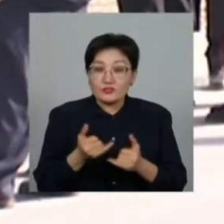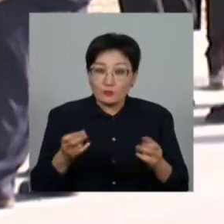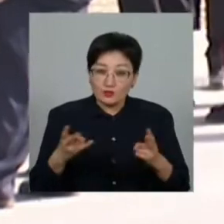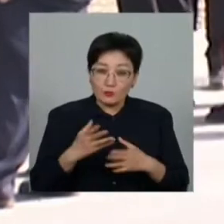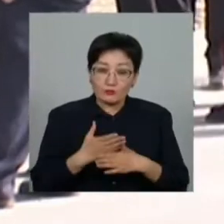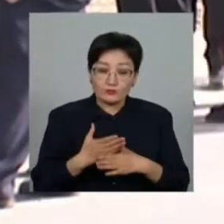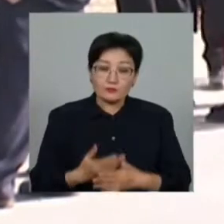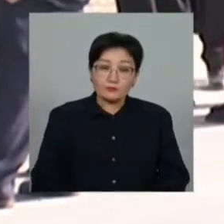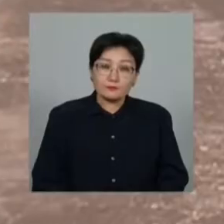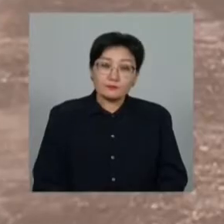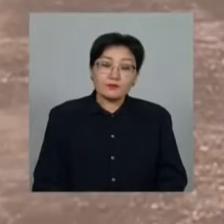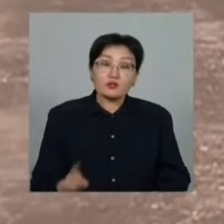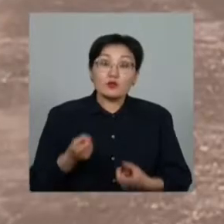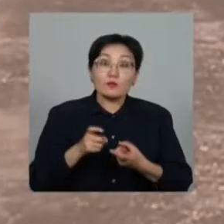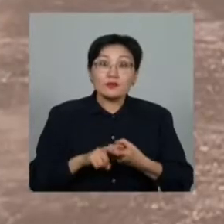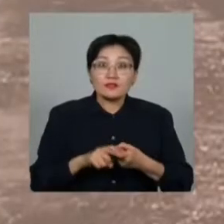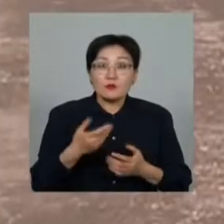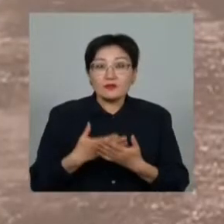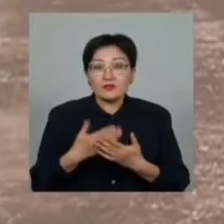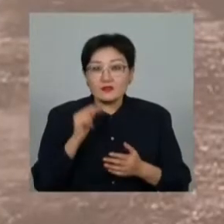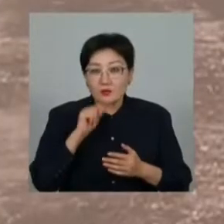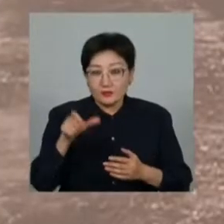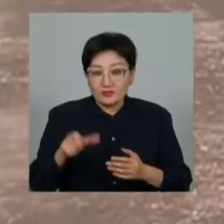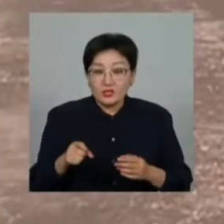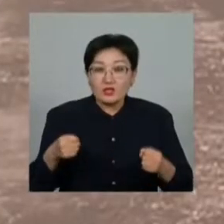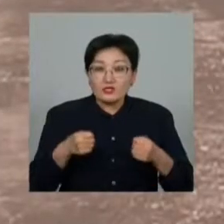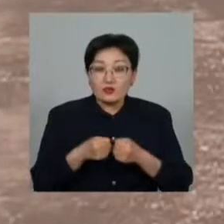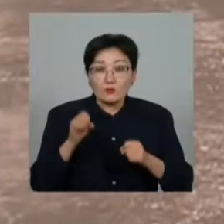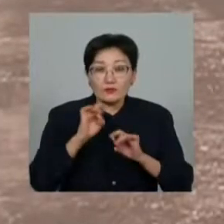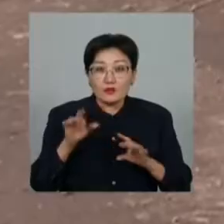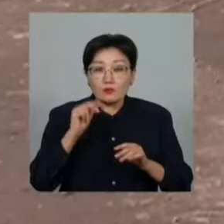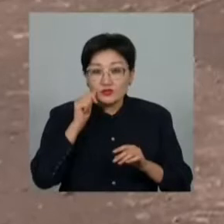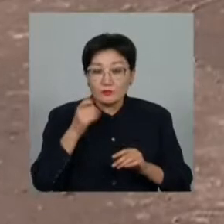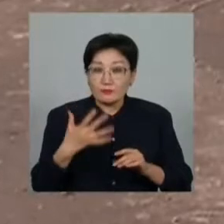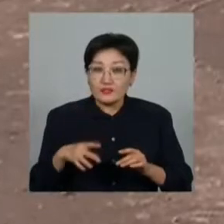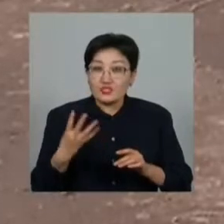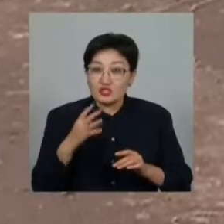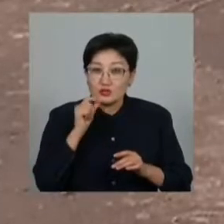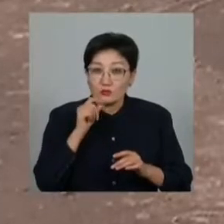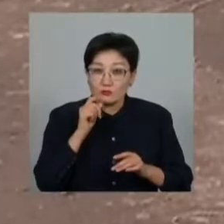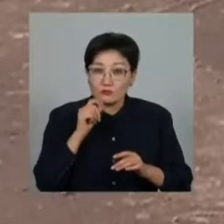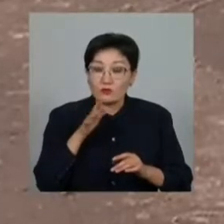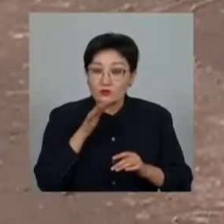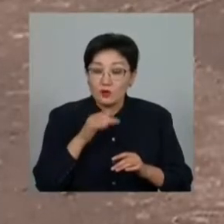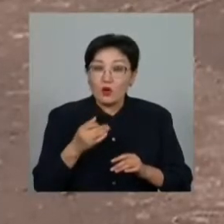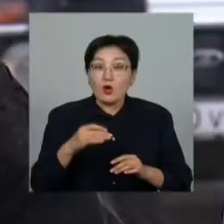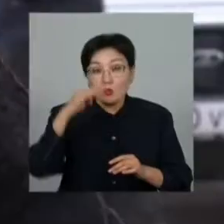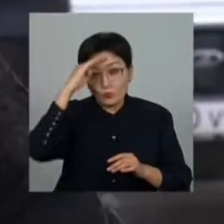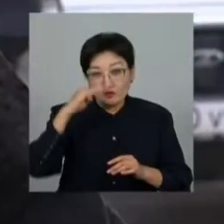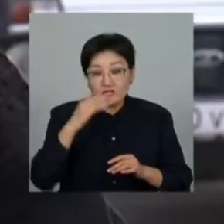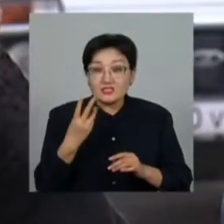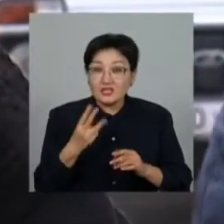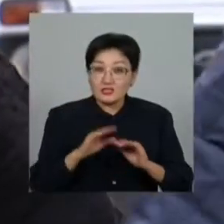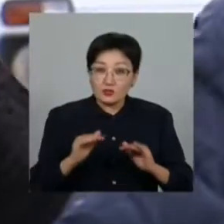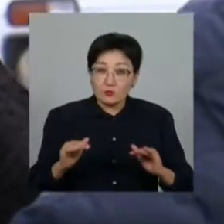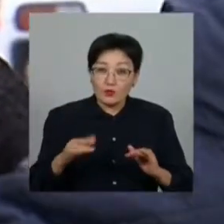помощь а что касается предположительного виновника дтп известно что мужчине 54 года он отец троих детей друзья и одноклассники